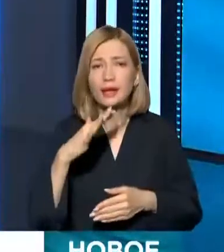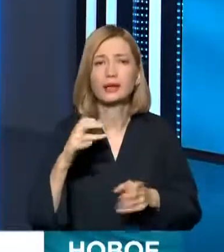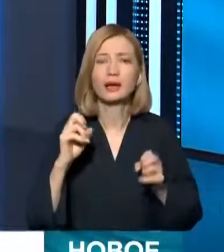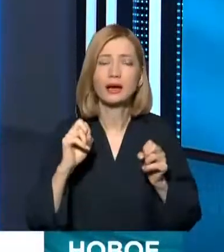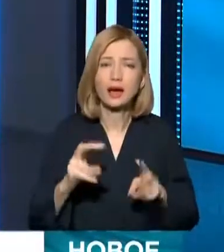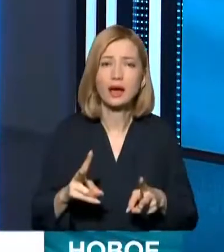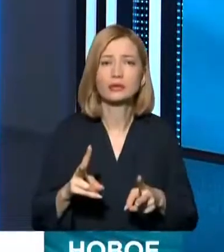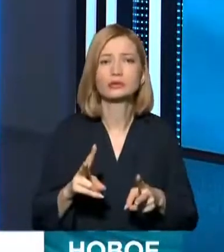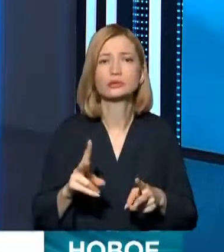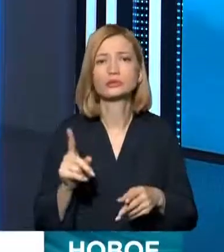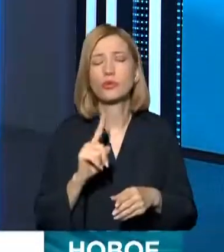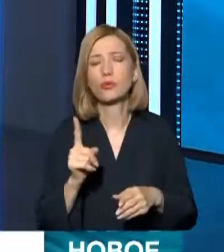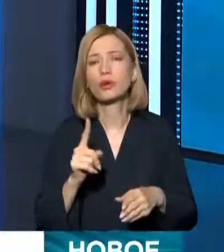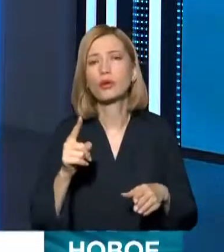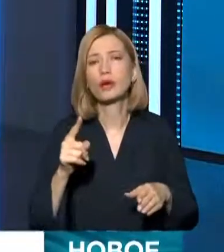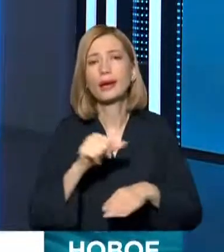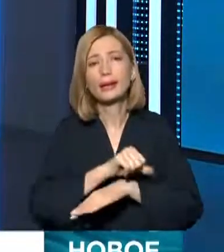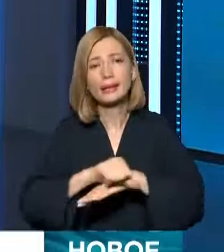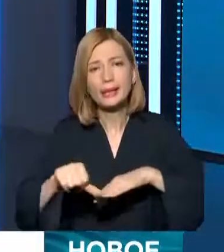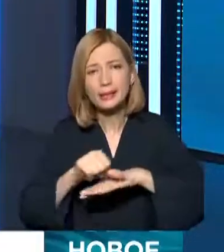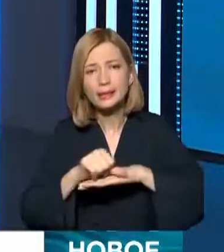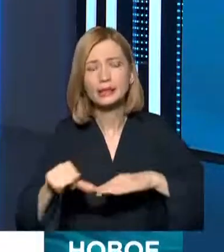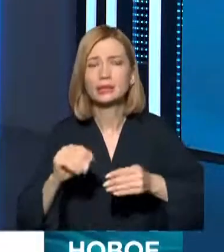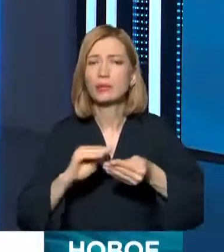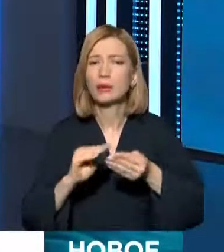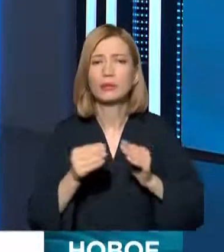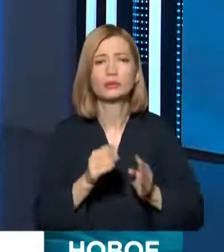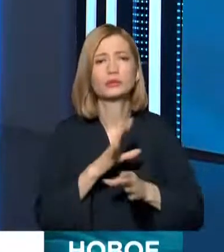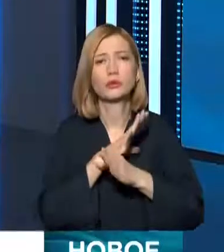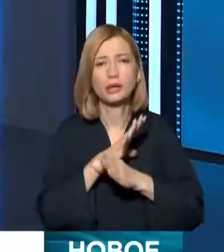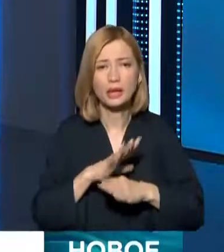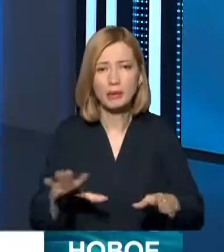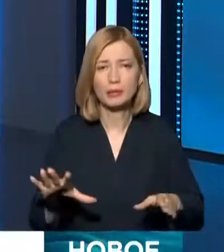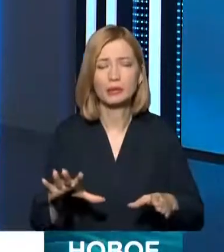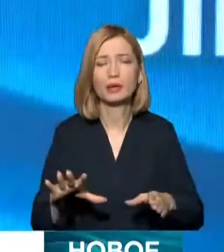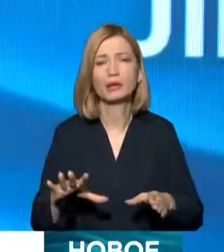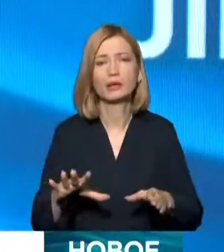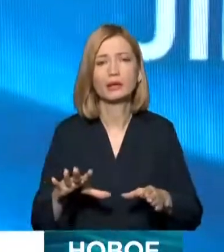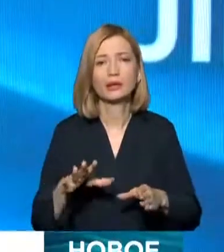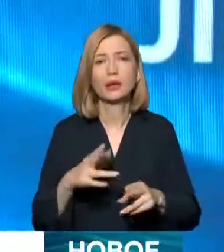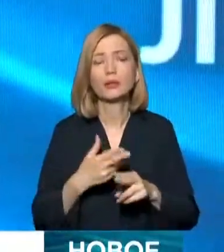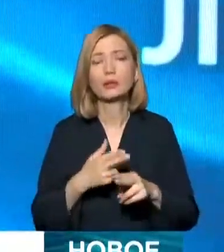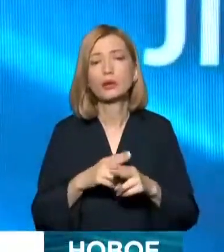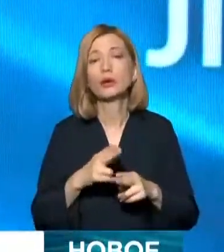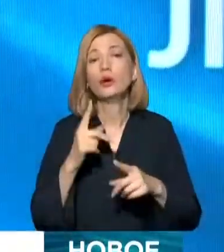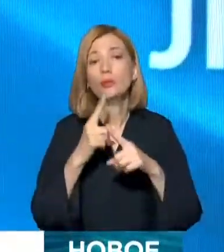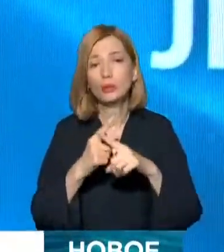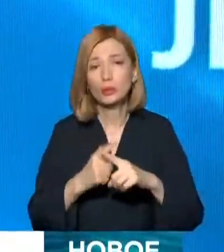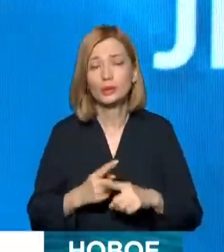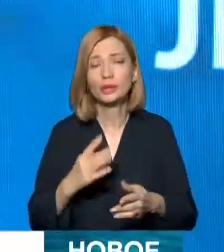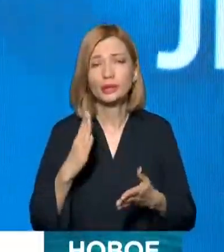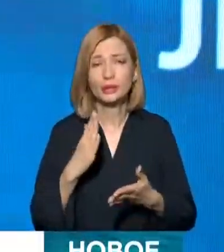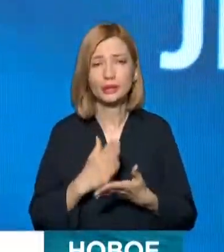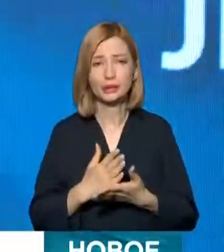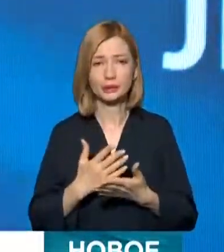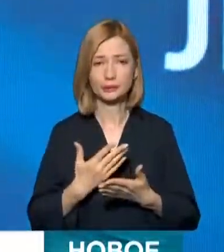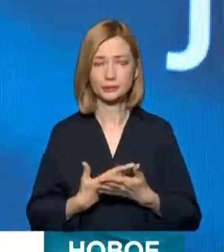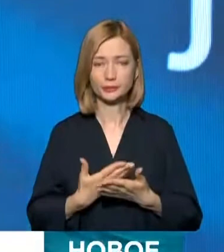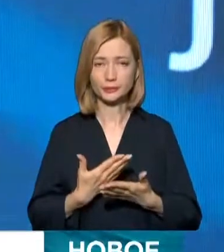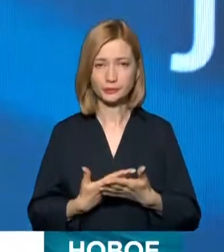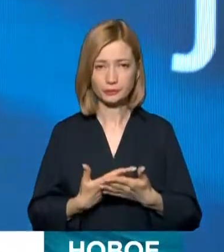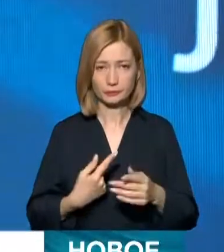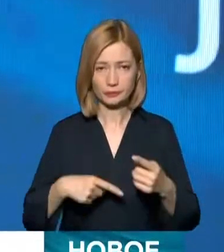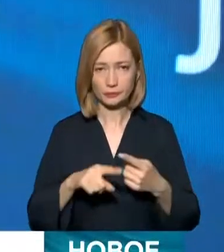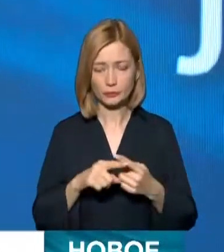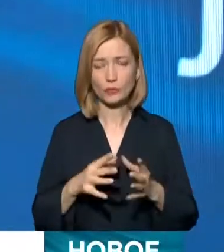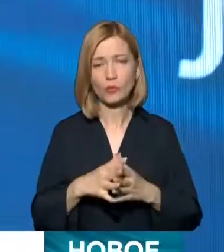какой-либо гуманитарной катастрофы на границе, не дай бог. Поэтому здесь есть свои плюсы. Какие плюсы, допустим? Мы должны